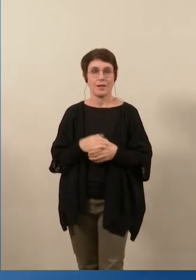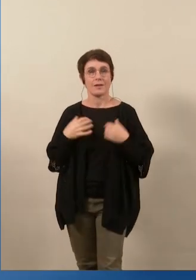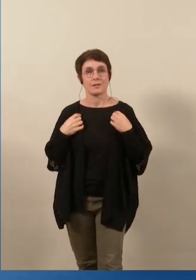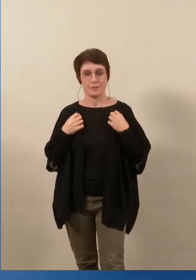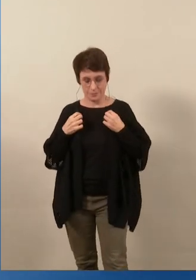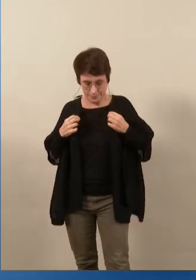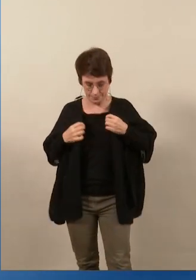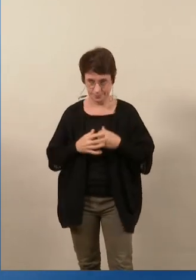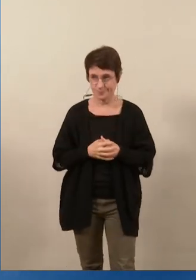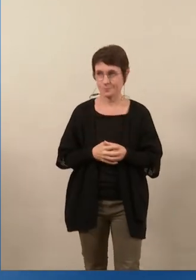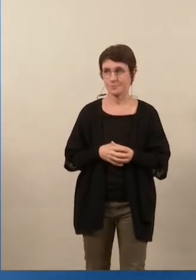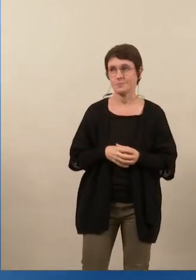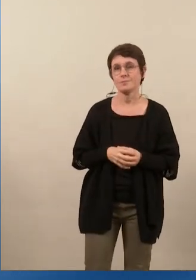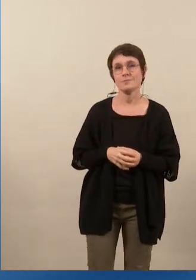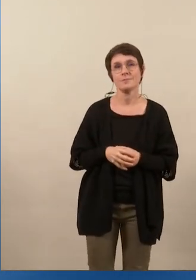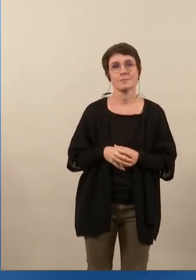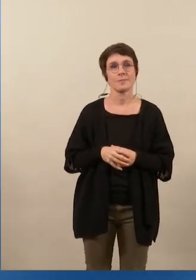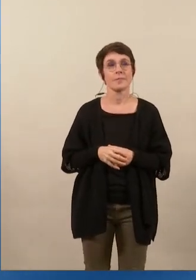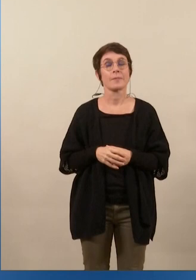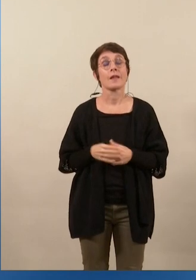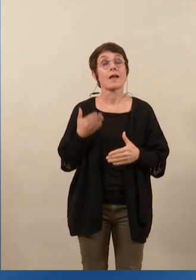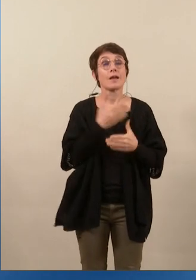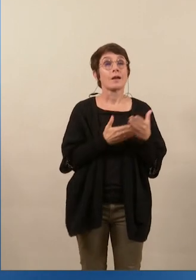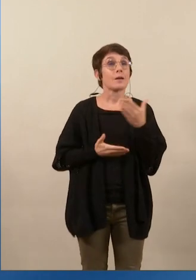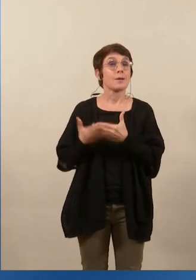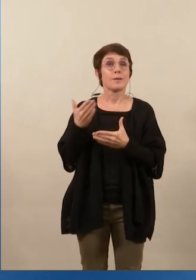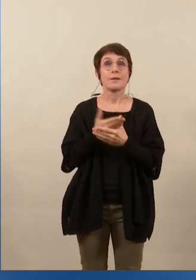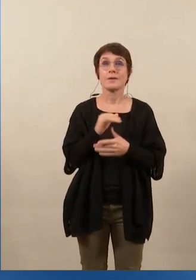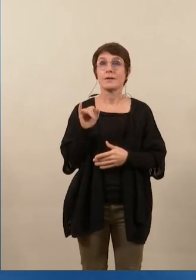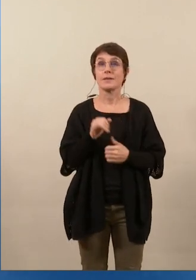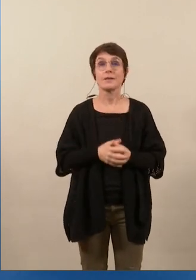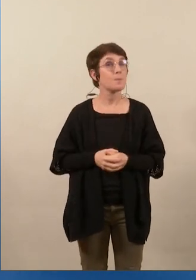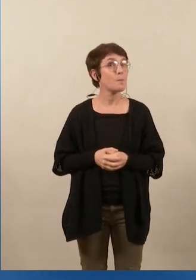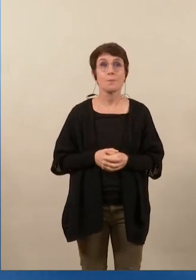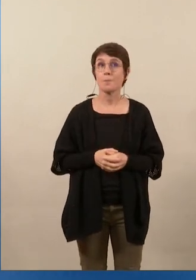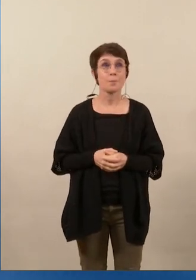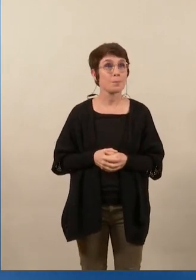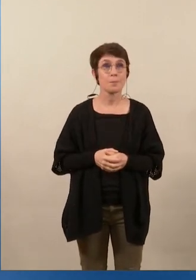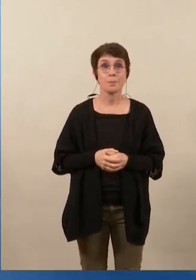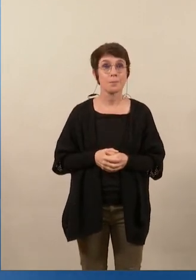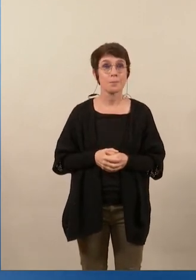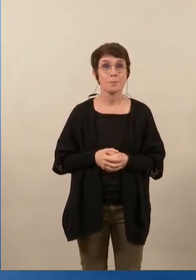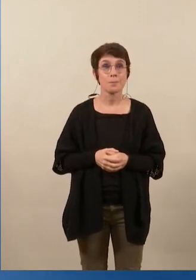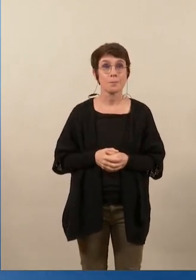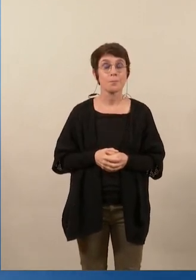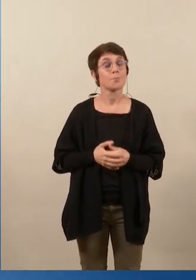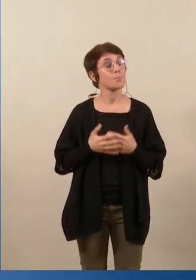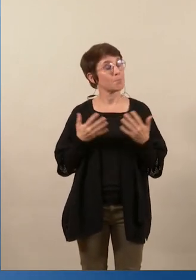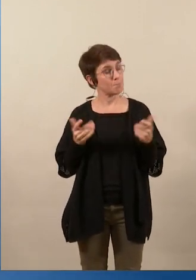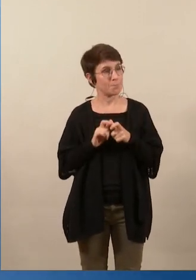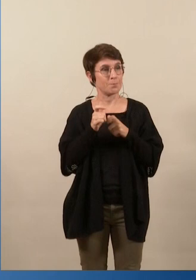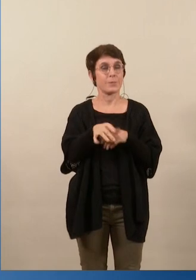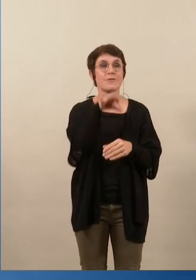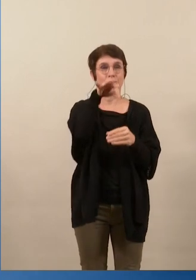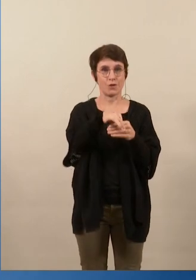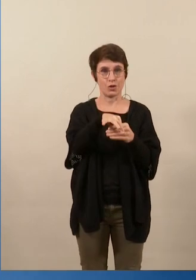fait merci d'autres interventions non alors nous allons mettre au